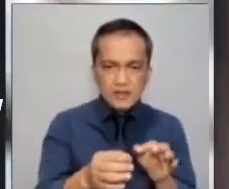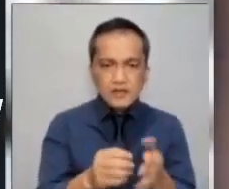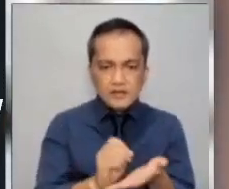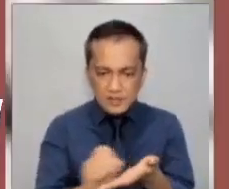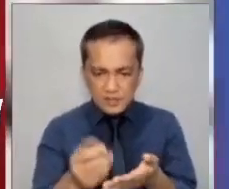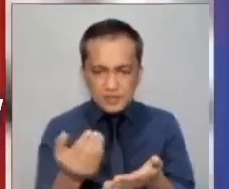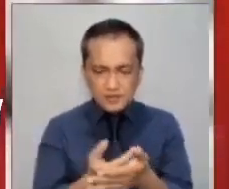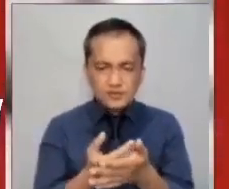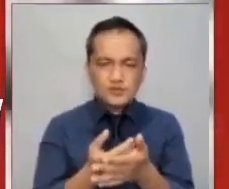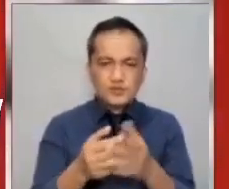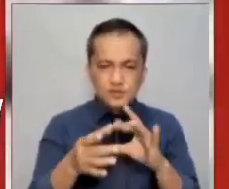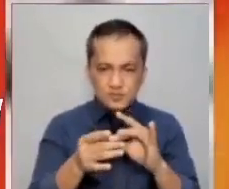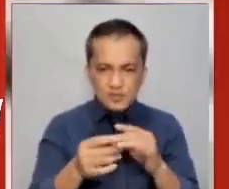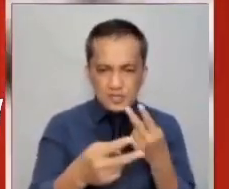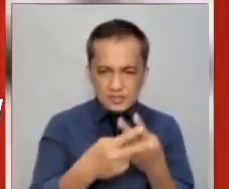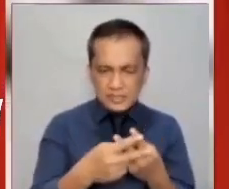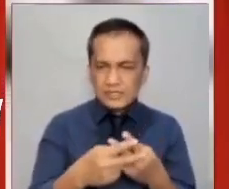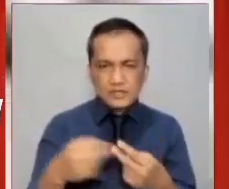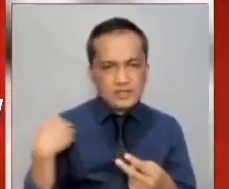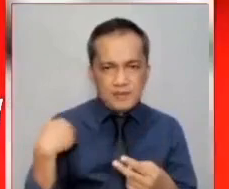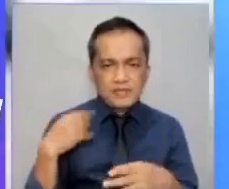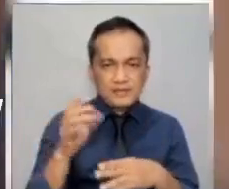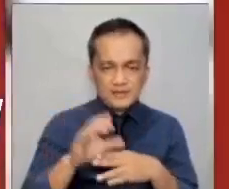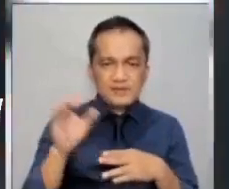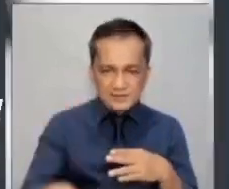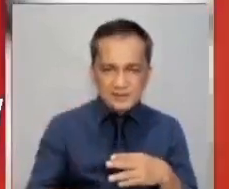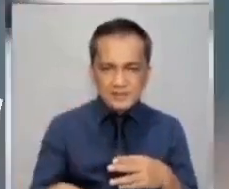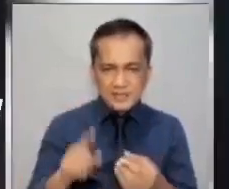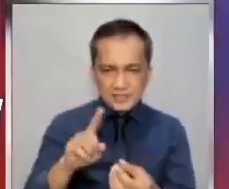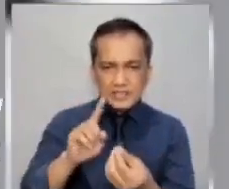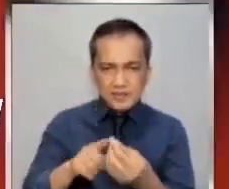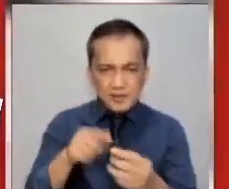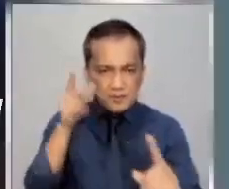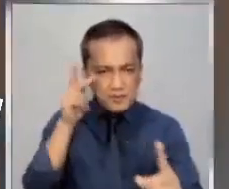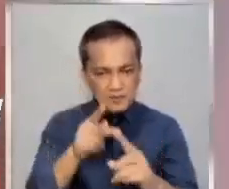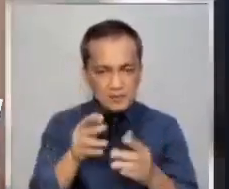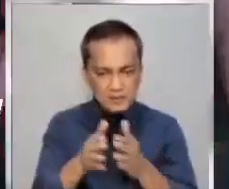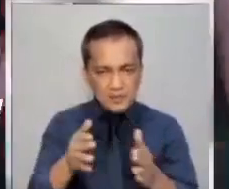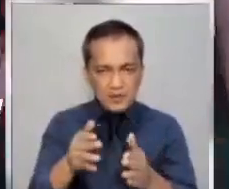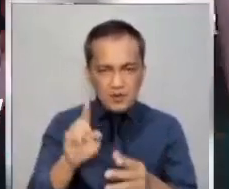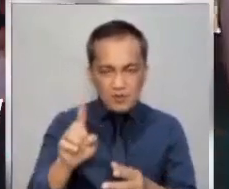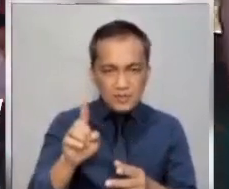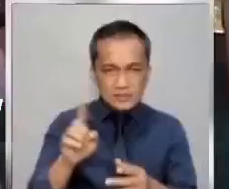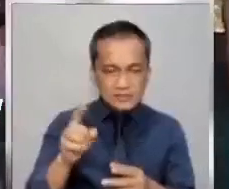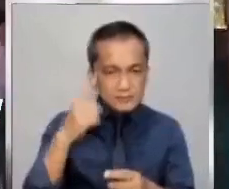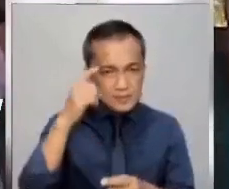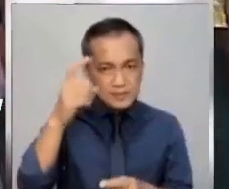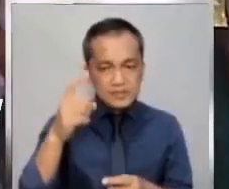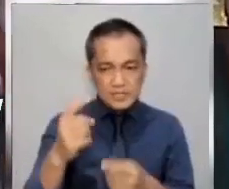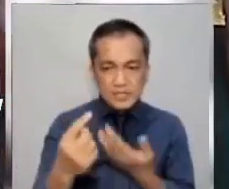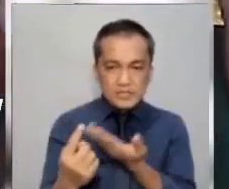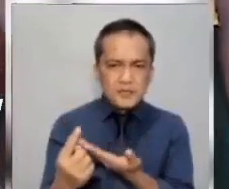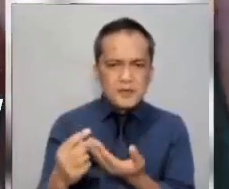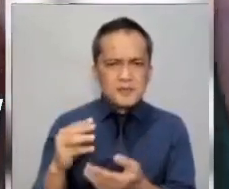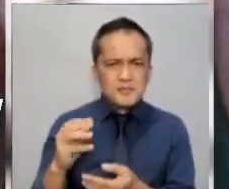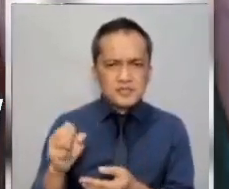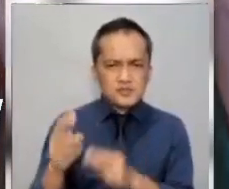hashtag Di Patapos. It's about purpose bigger than one's ambition nga raw, sabi ni Miss Universe